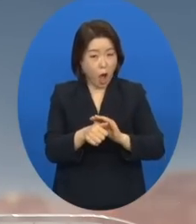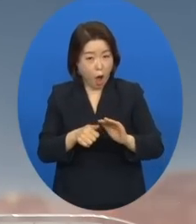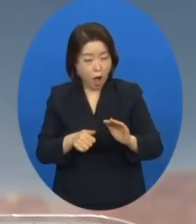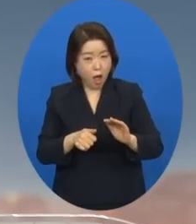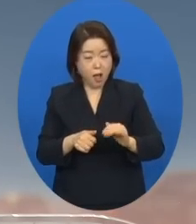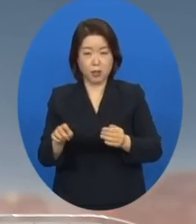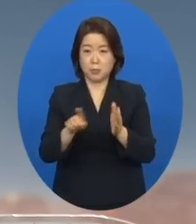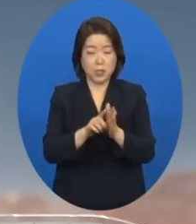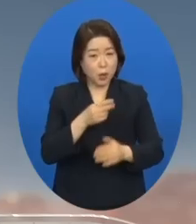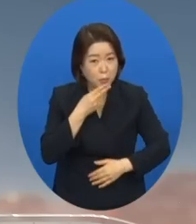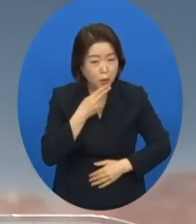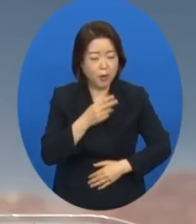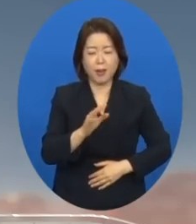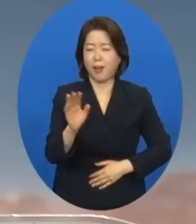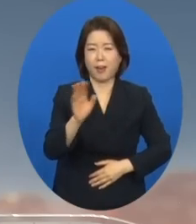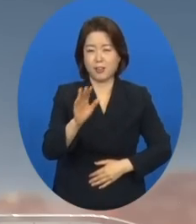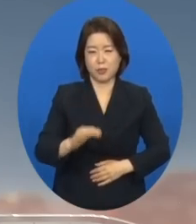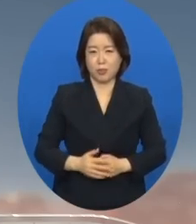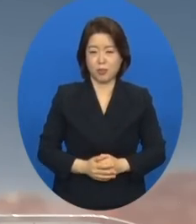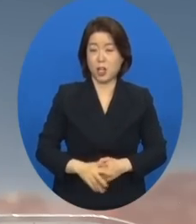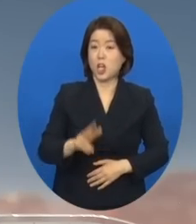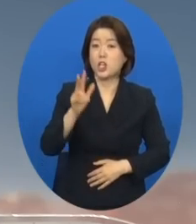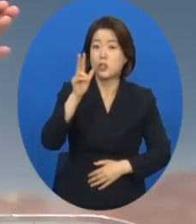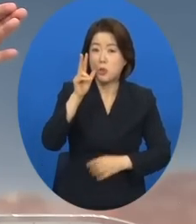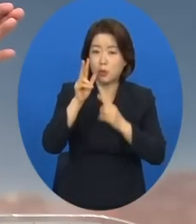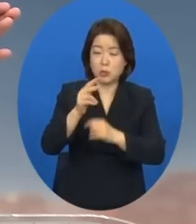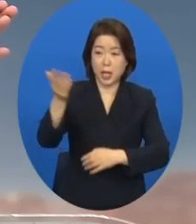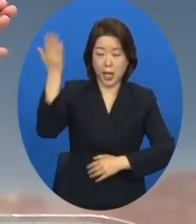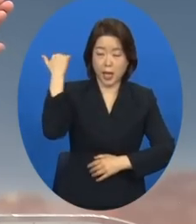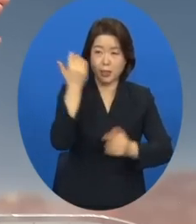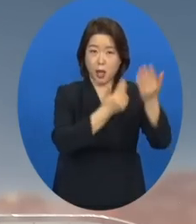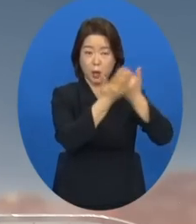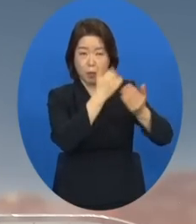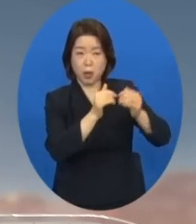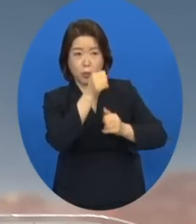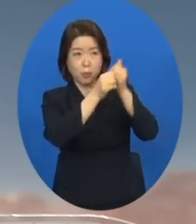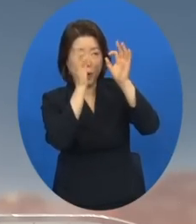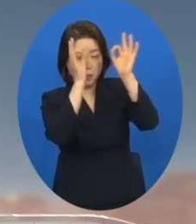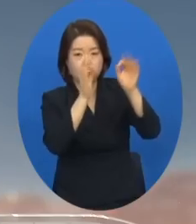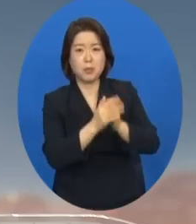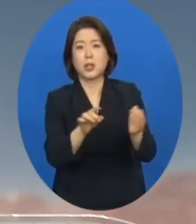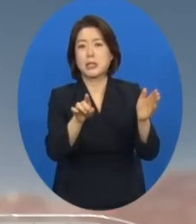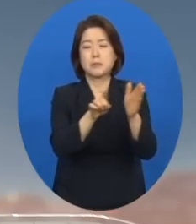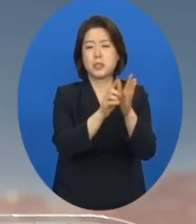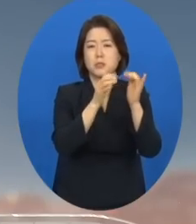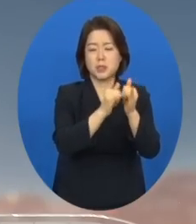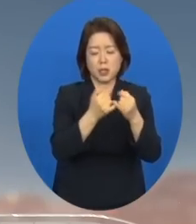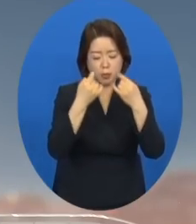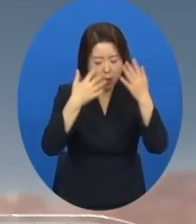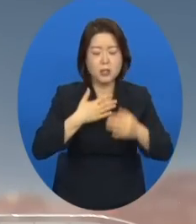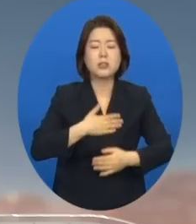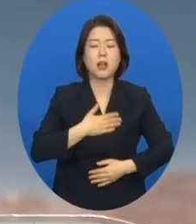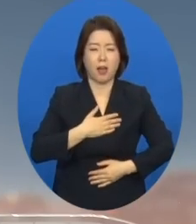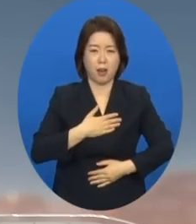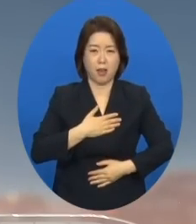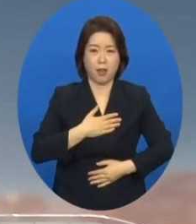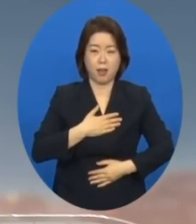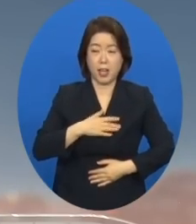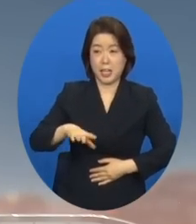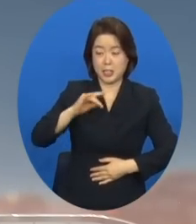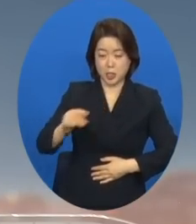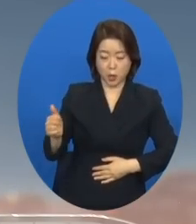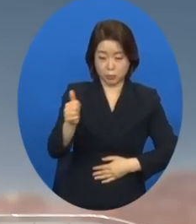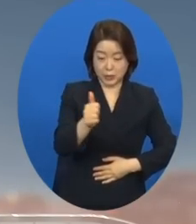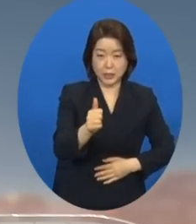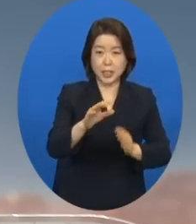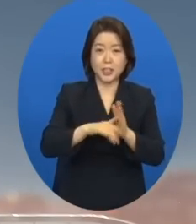없어서 그랬을까 여러분 여호수아를 그 과거의 행성을 보시면 믿음의 사람인 것을 알 수가 있습니다 그가 처음 등장한